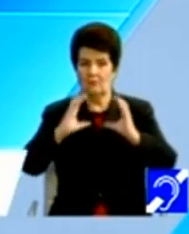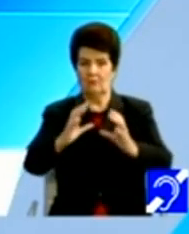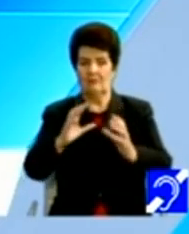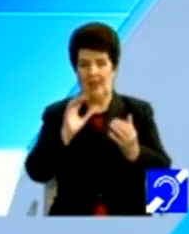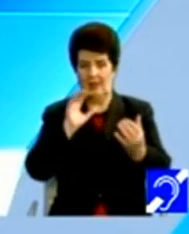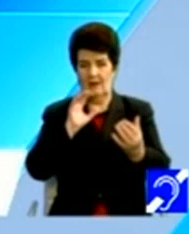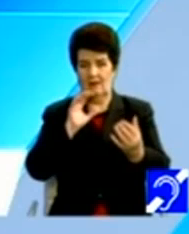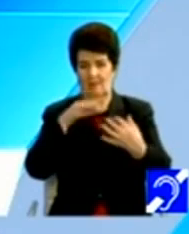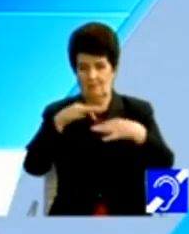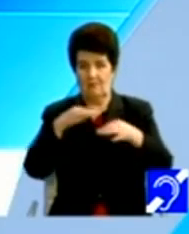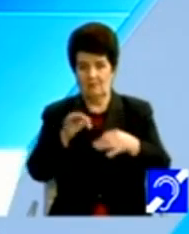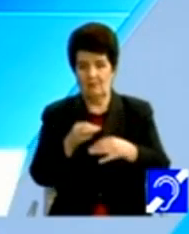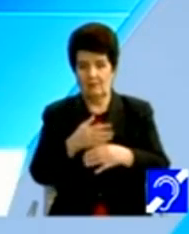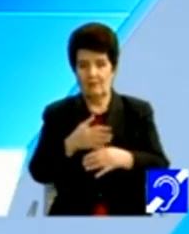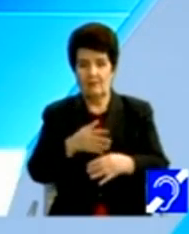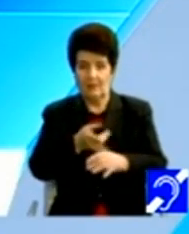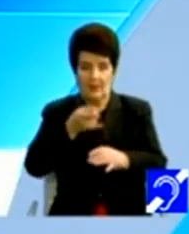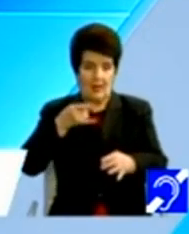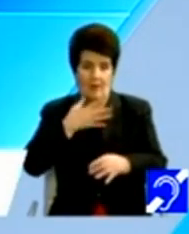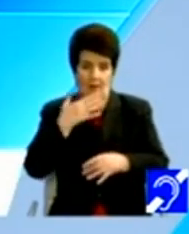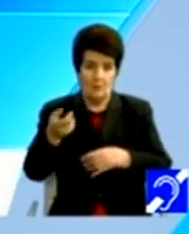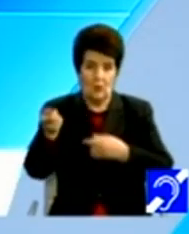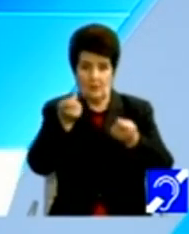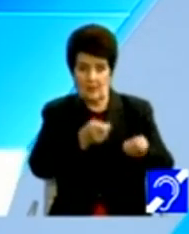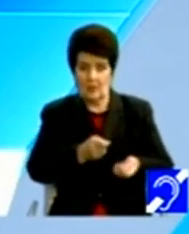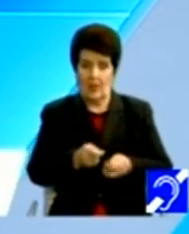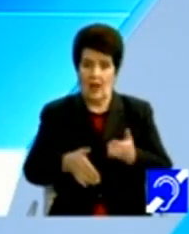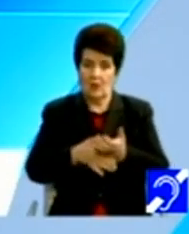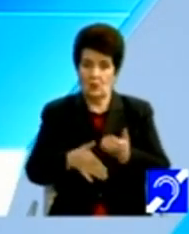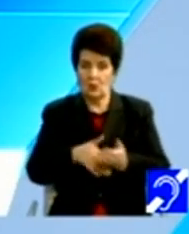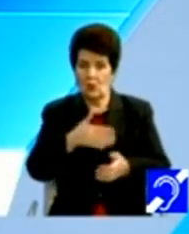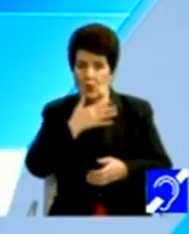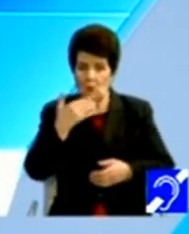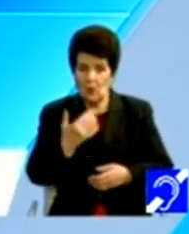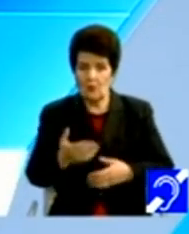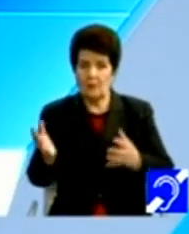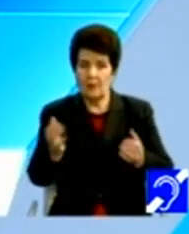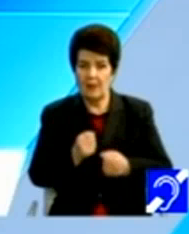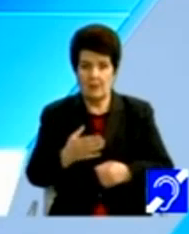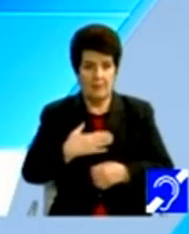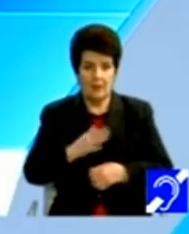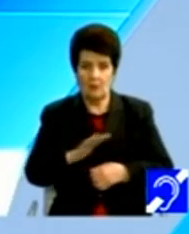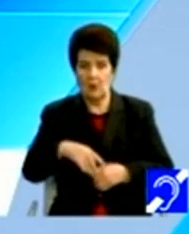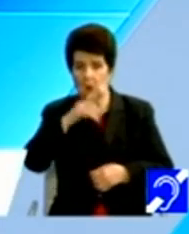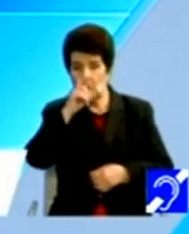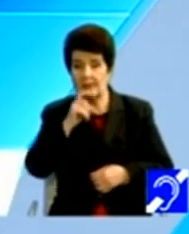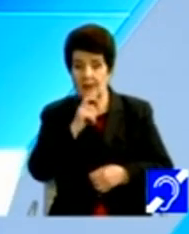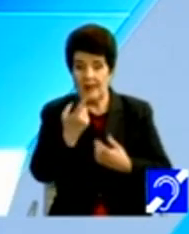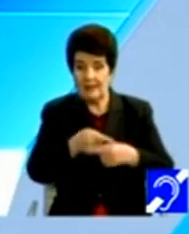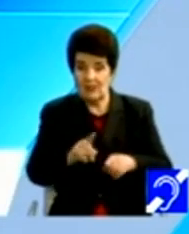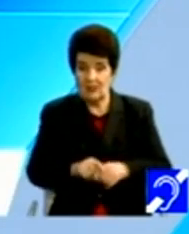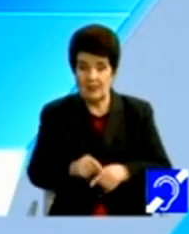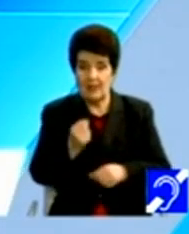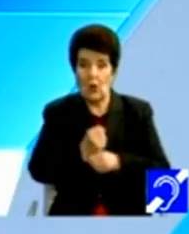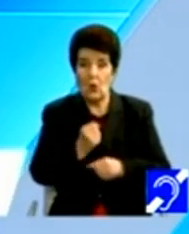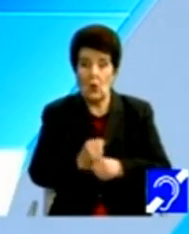ajutor medical în timpul pandemiei și a fost primită sub tompo din Chișinău, pentru mine nu sunt înțelese aceste lucruri. Eu nu